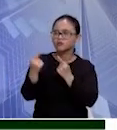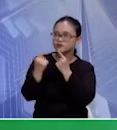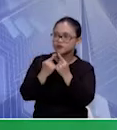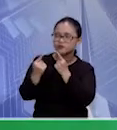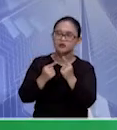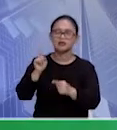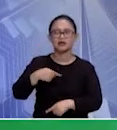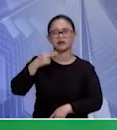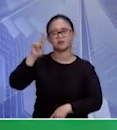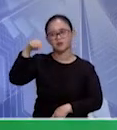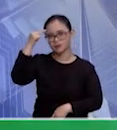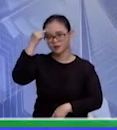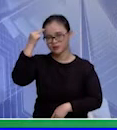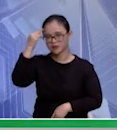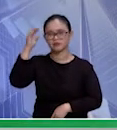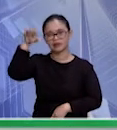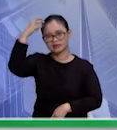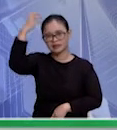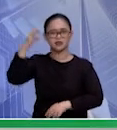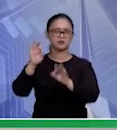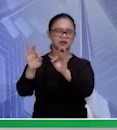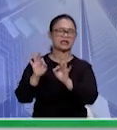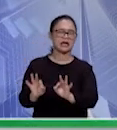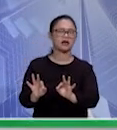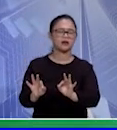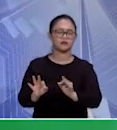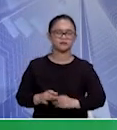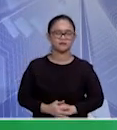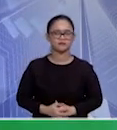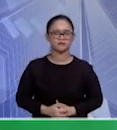distrik. Dari Jakarta, Revika Sibarani, Gilang Ramadan, dan Masturi, iNews melaporkan.